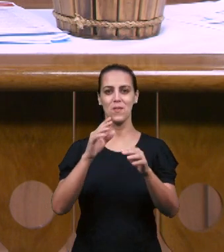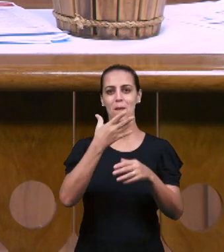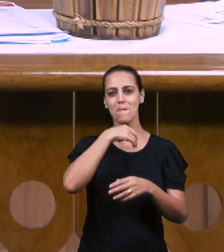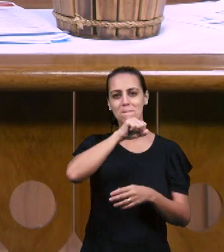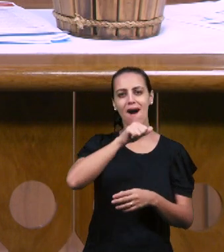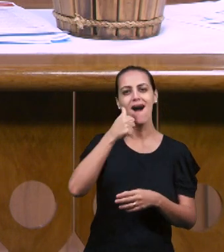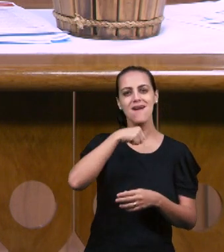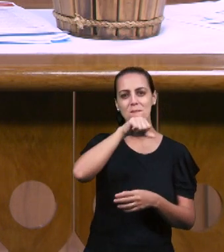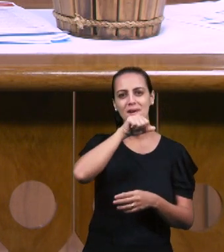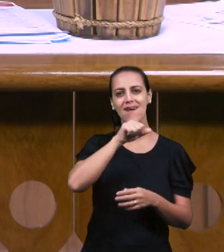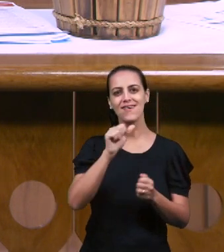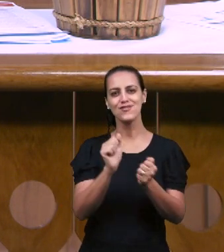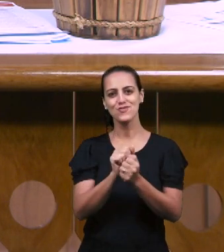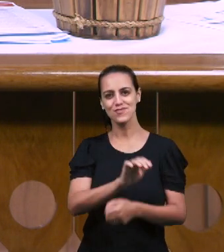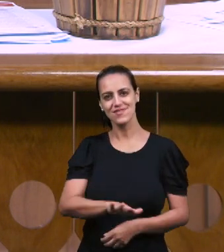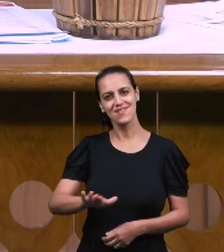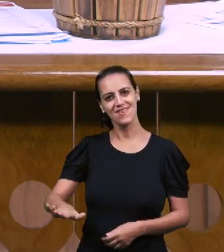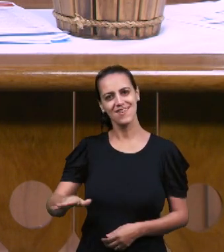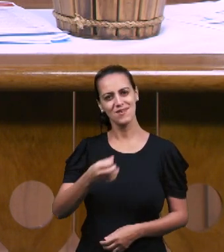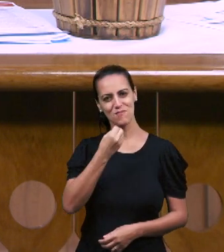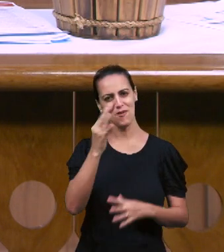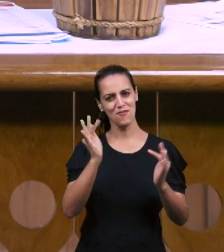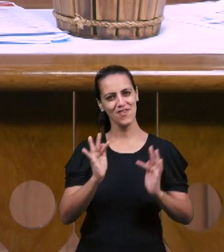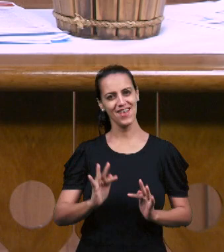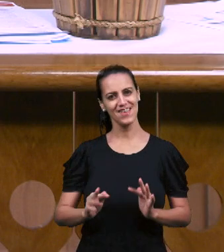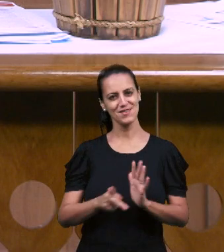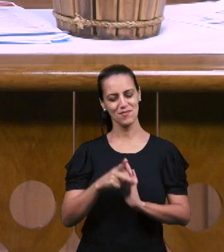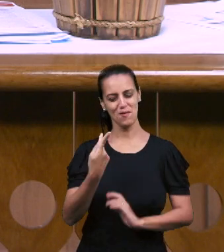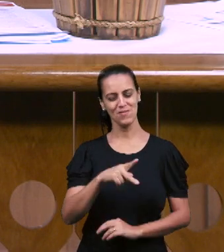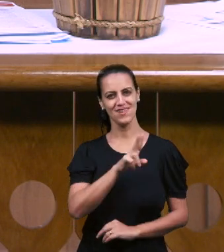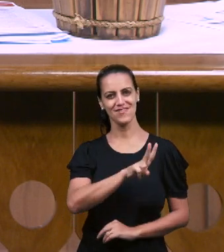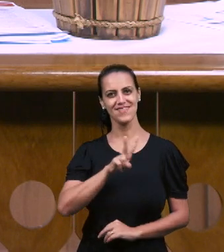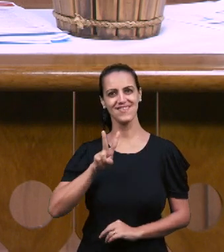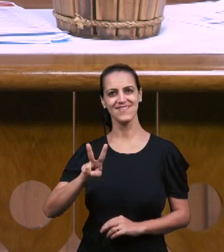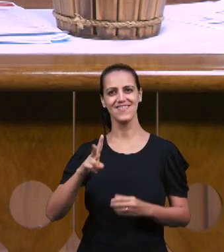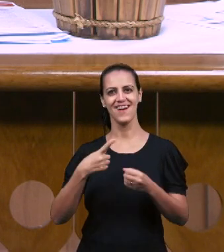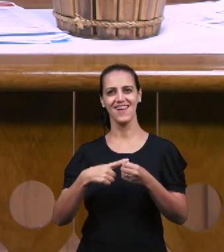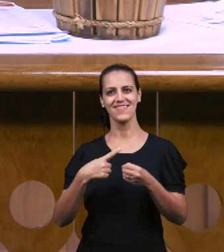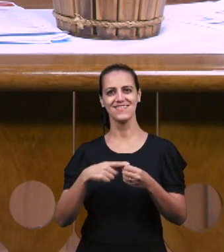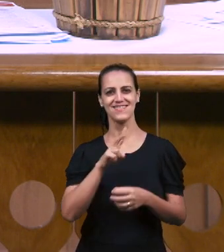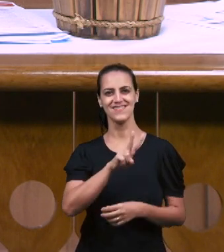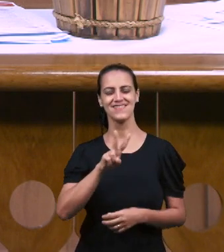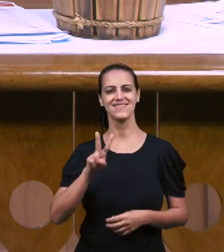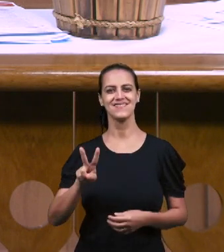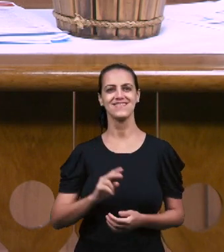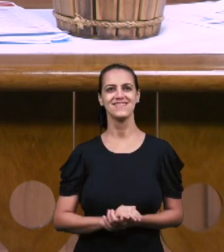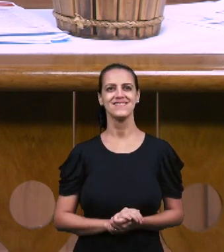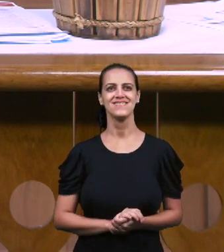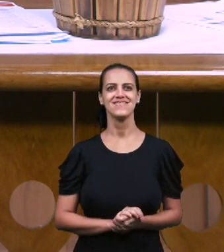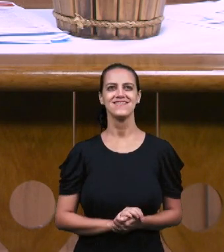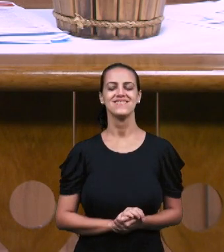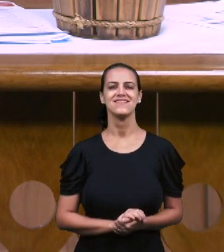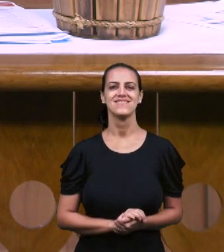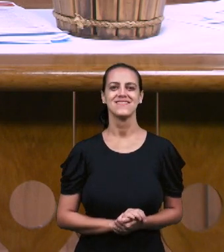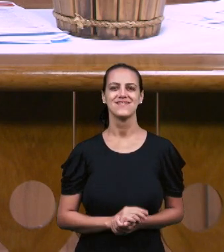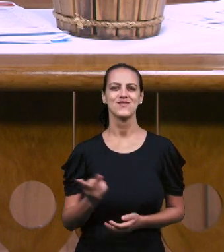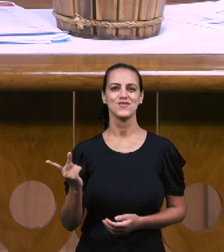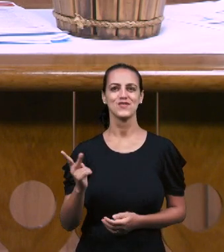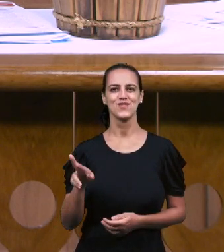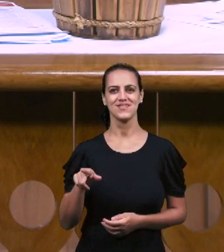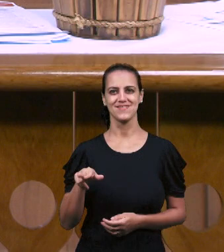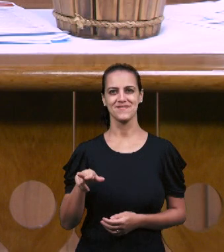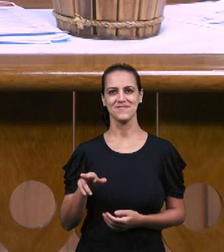ici de Vila Velha. Nos frères ici de Vila Velha, Jean Lozanda, ensemble avec son frère. Mes frères,